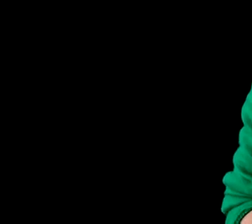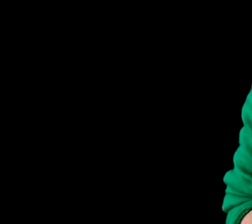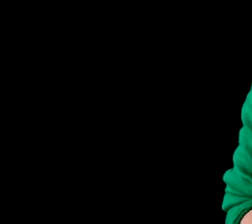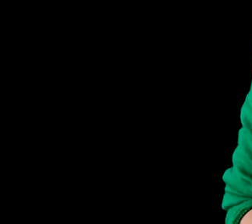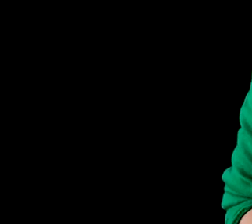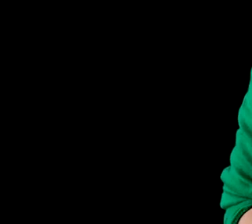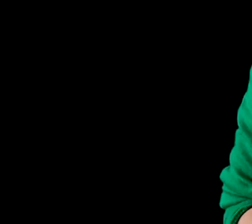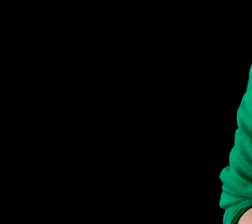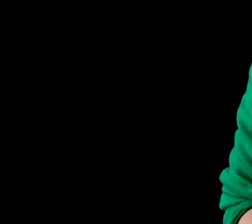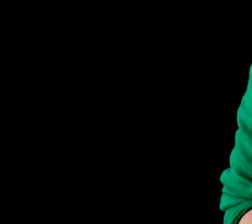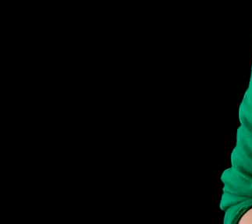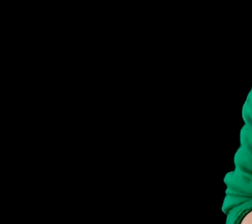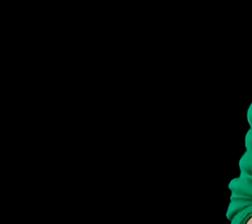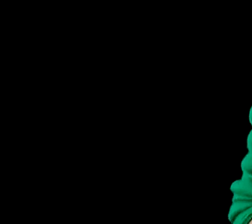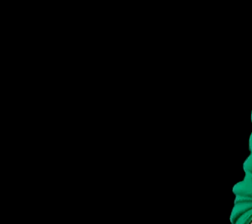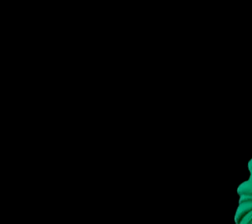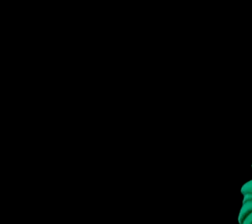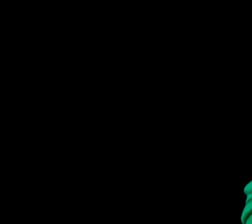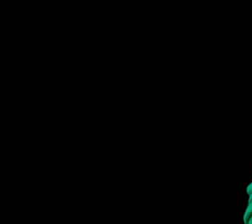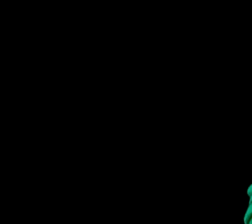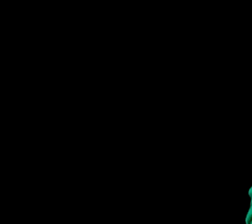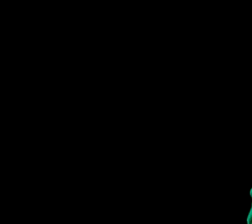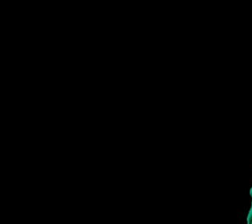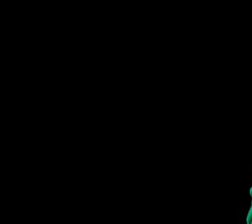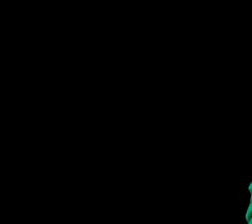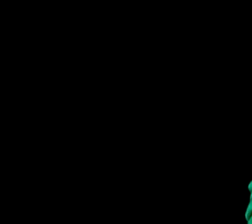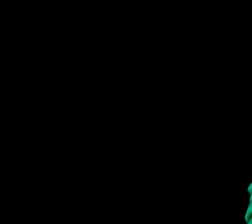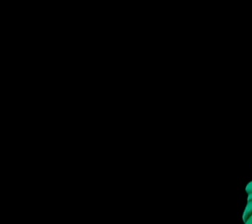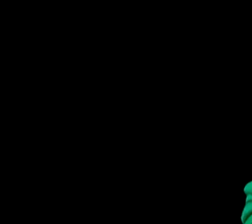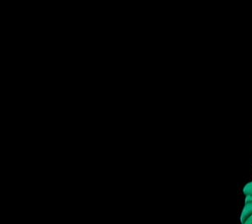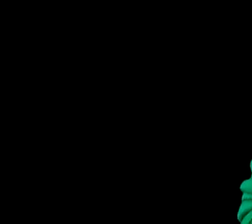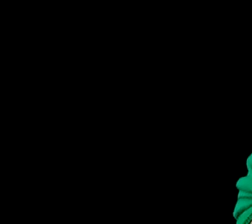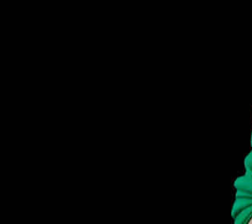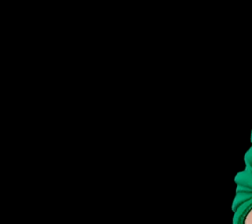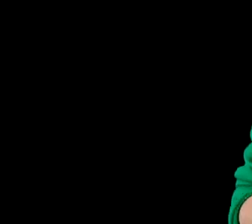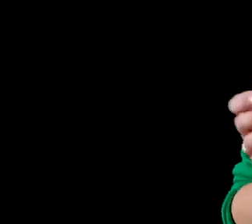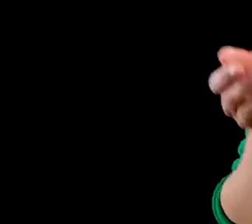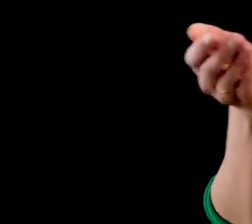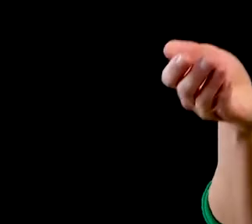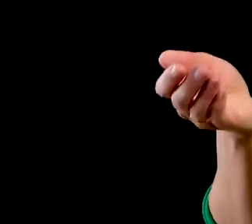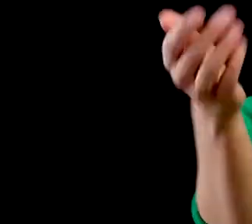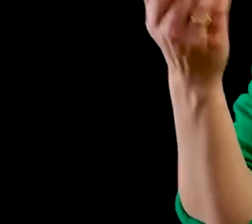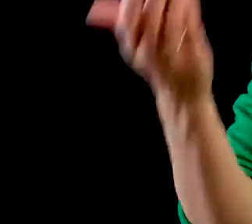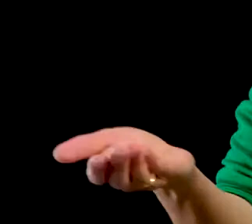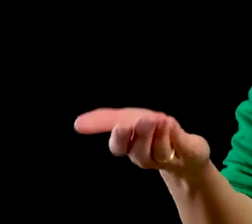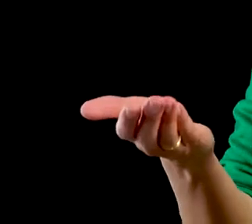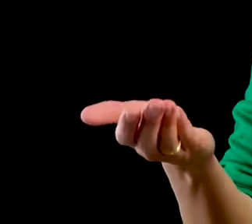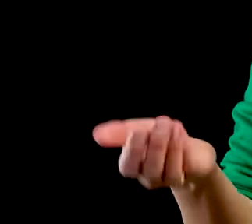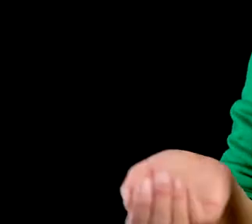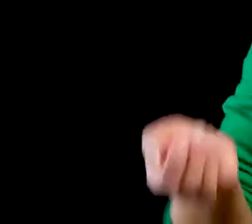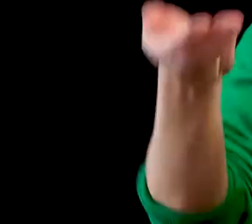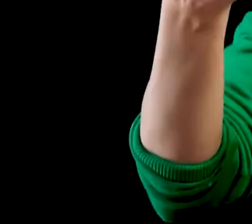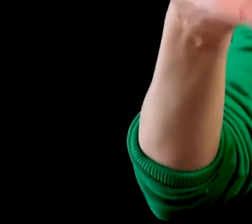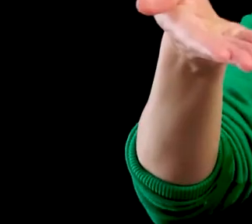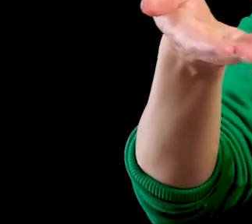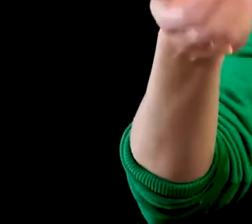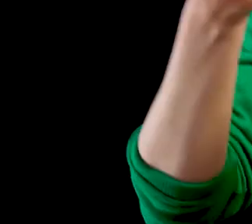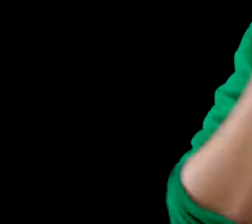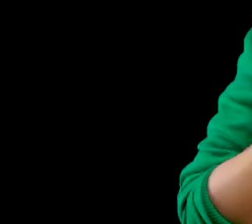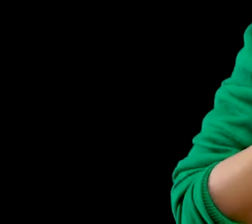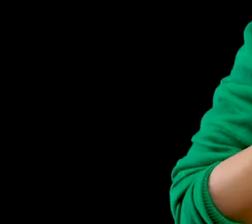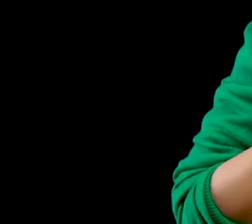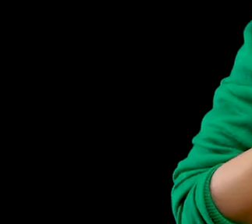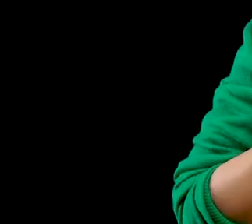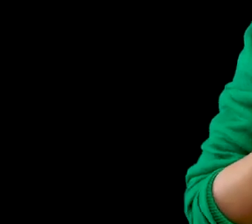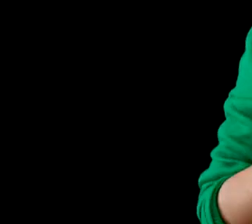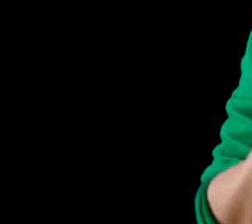d'extraordinaire, de merveilleux, qui ne peut pas être expliqué et qui ne peut être accompli par personne, ni par toi,